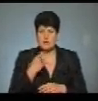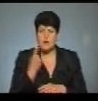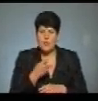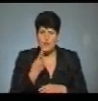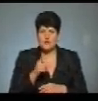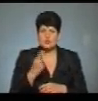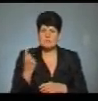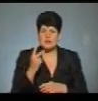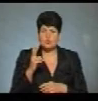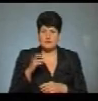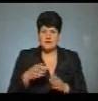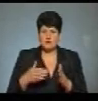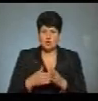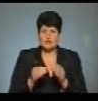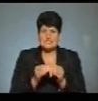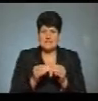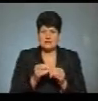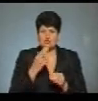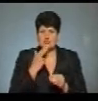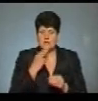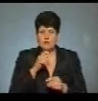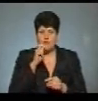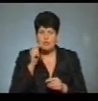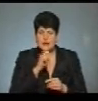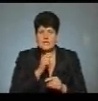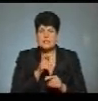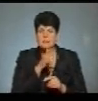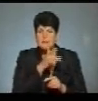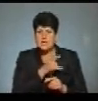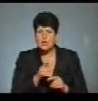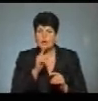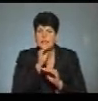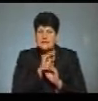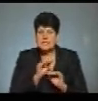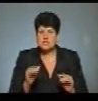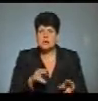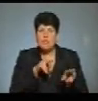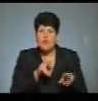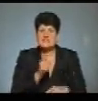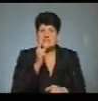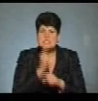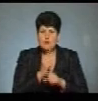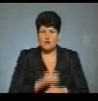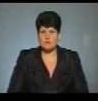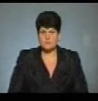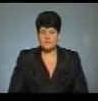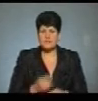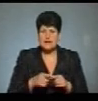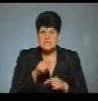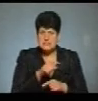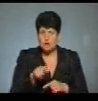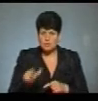з 1 квітня по 10 червня в Україні діє сезон тиші. Полювати заборонено. Ці люди, які це